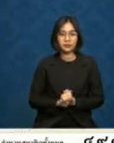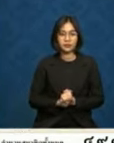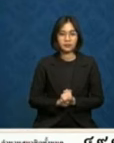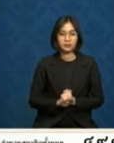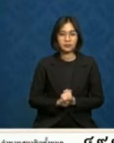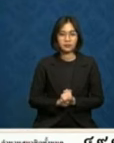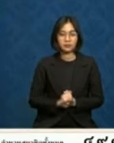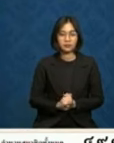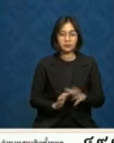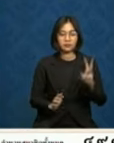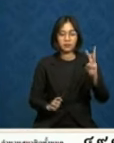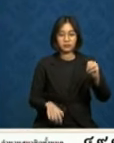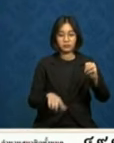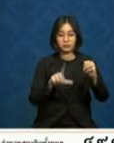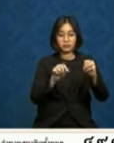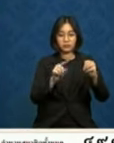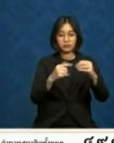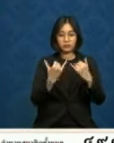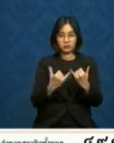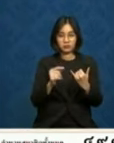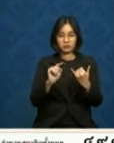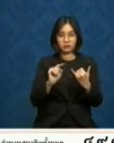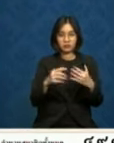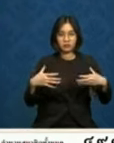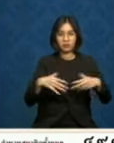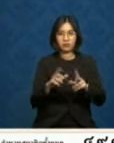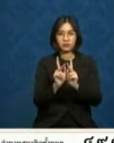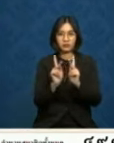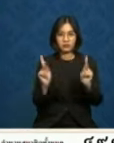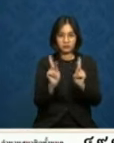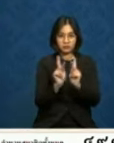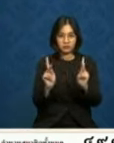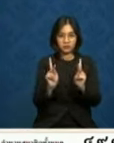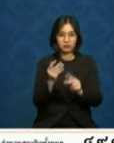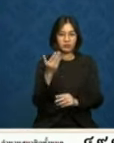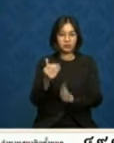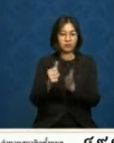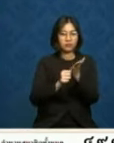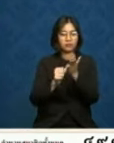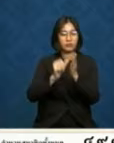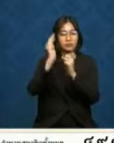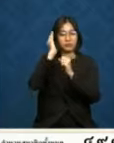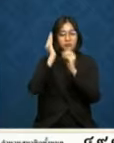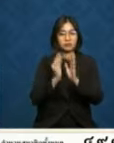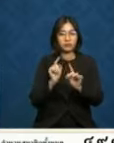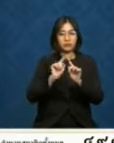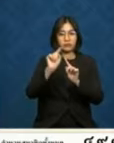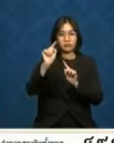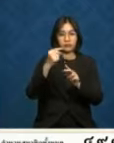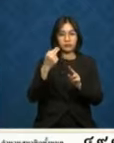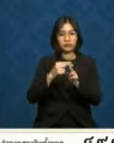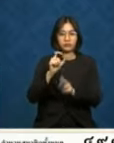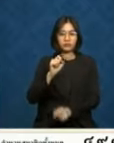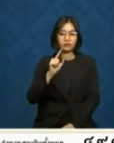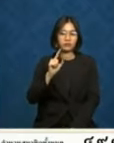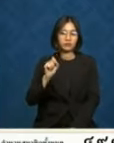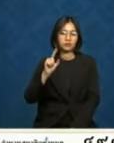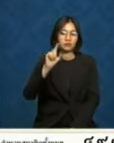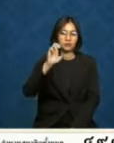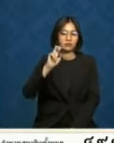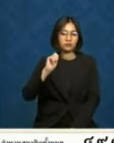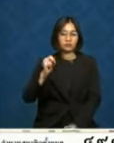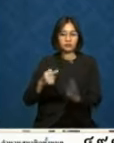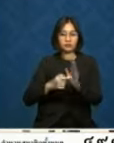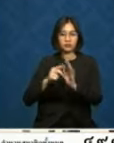ครับในมาตรานี้นะครับมีกรรมธิการที่สงวนความเห็นนะครับท่านแรกท่านสสินันท์ธรรมนิธินันท์เชิญ